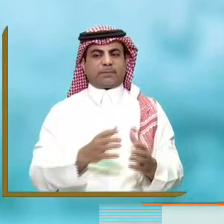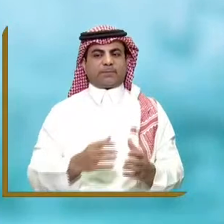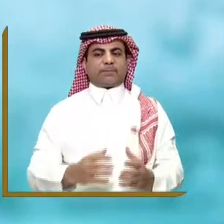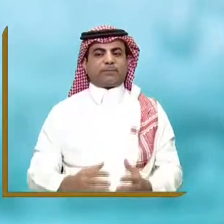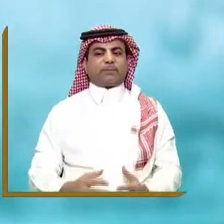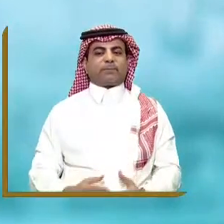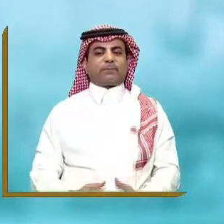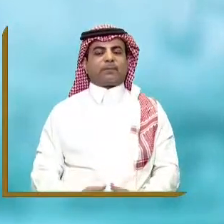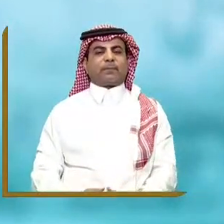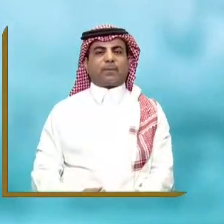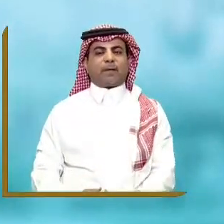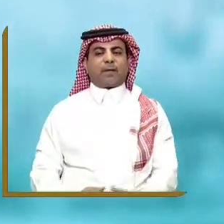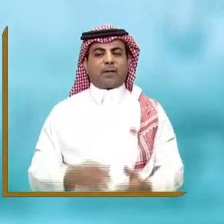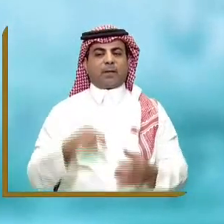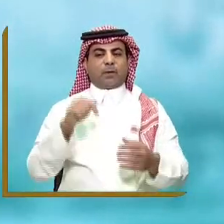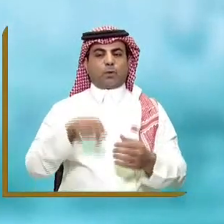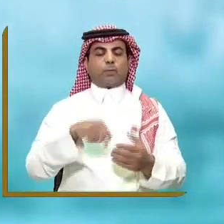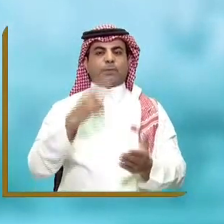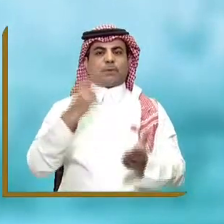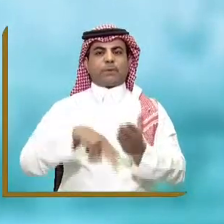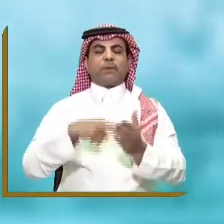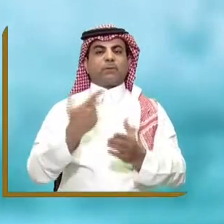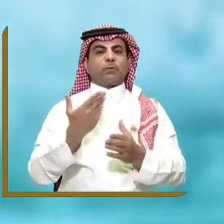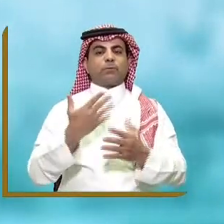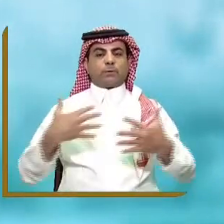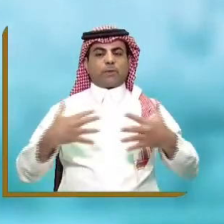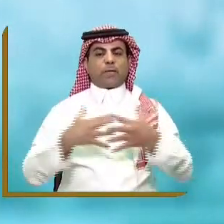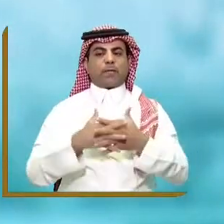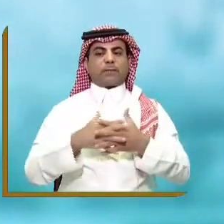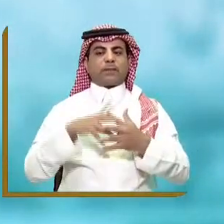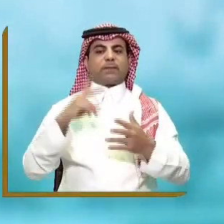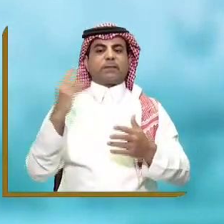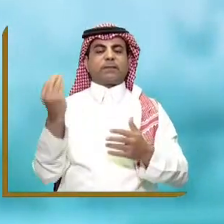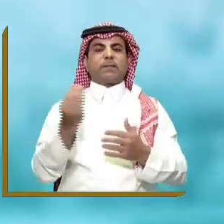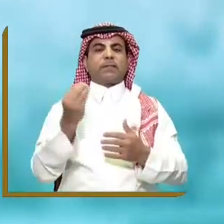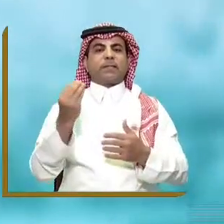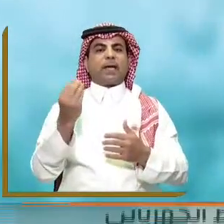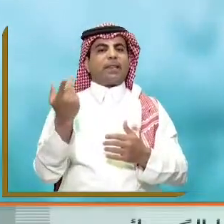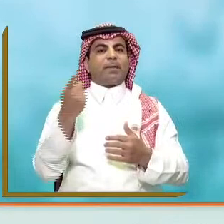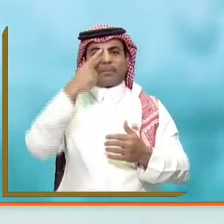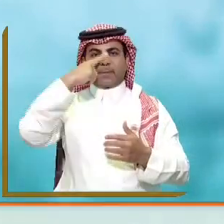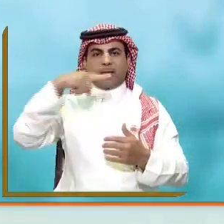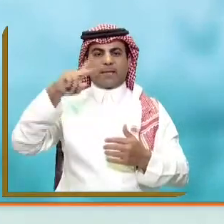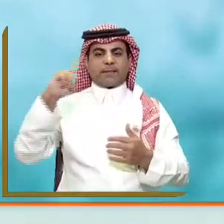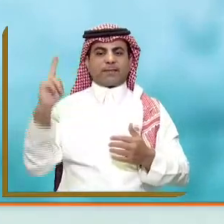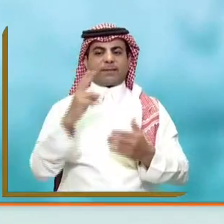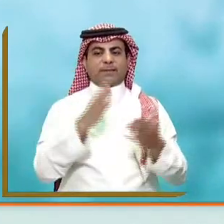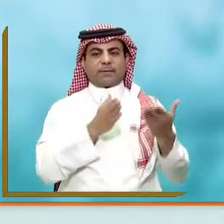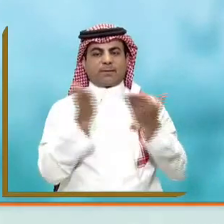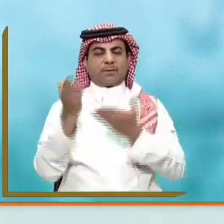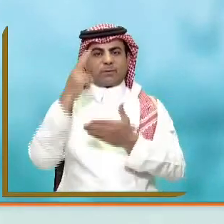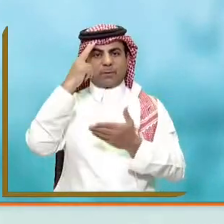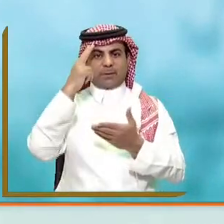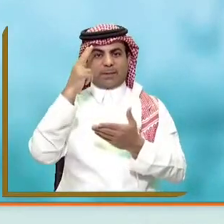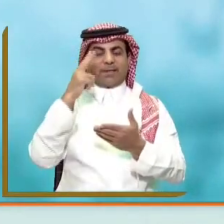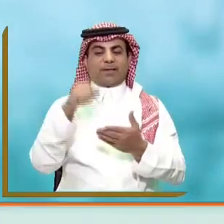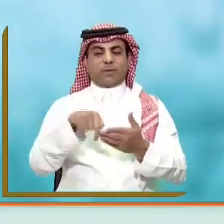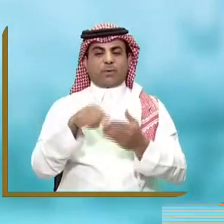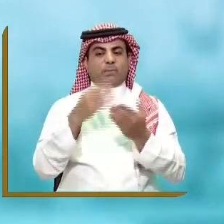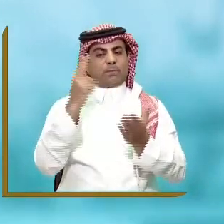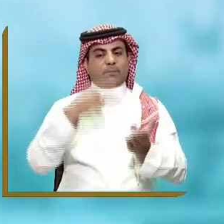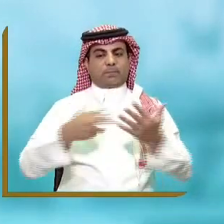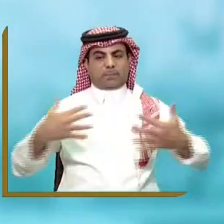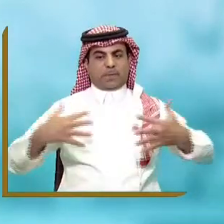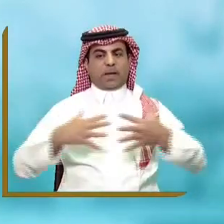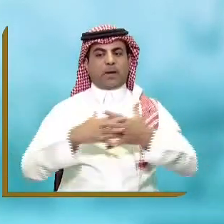الرياضة. أيها السادة، صدر اليوم بيان مشترك لزيارة دولة رئيس وزراء مملكة تايلاند إلى المملكة، حيث أكدا